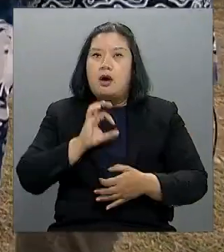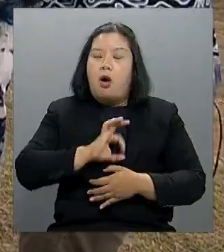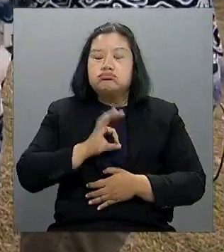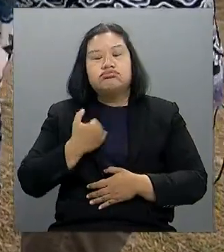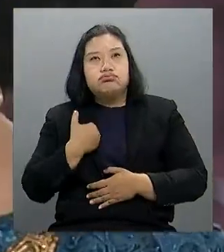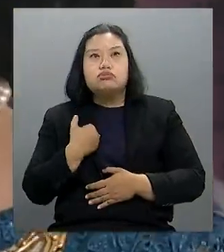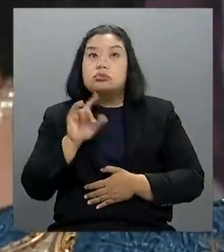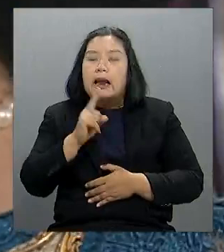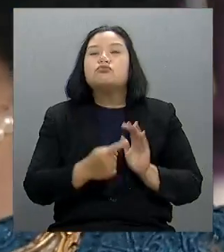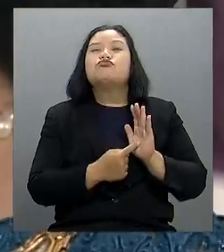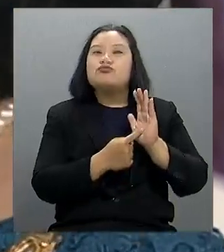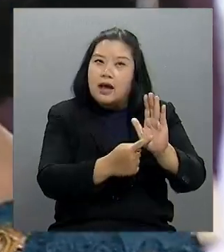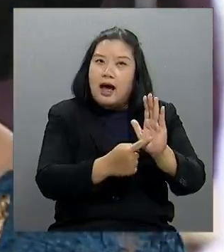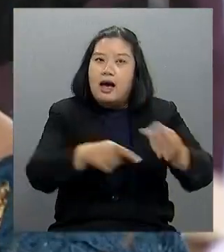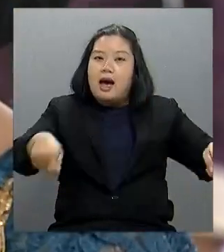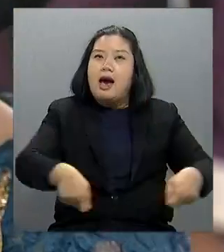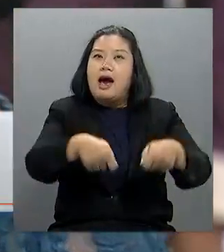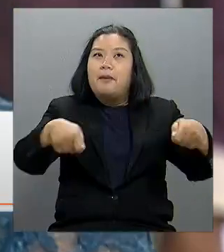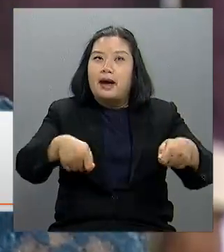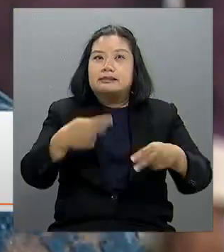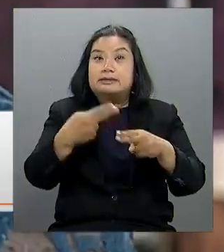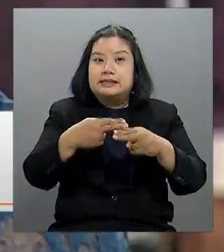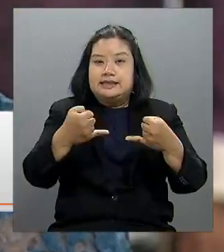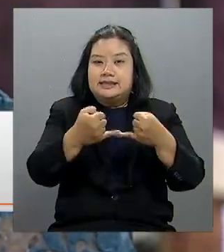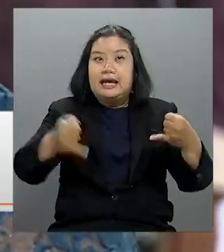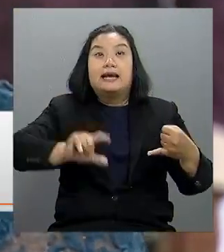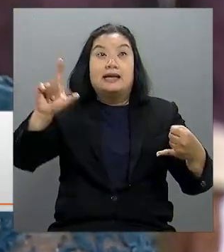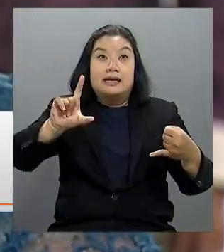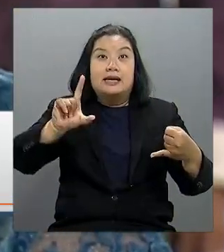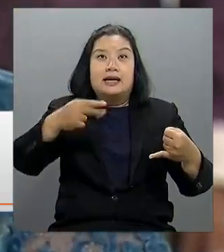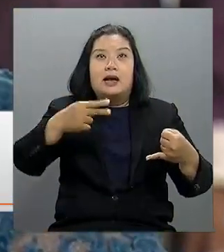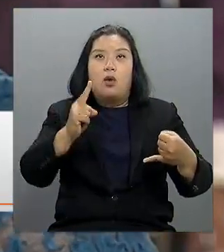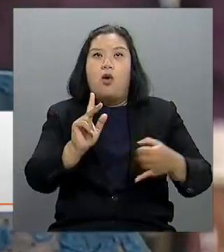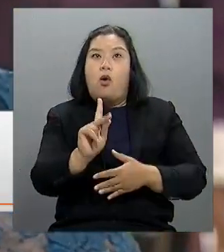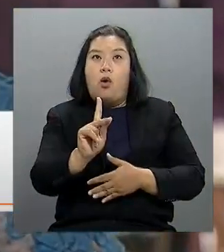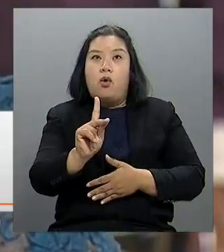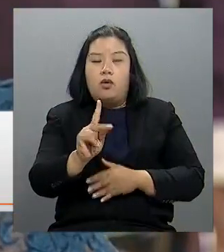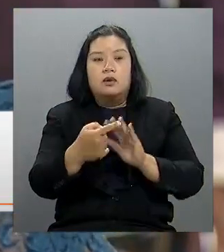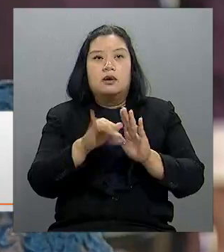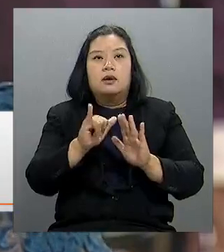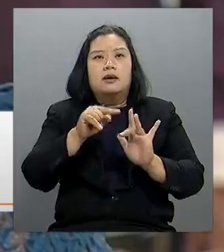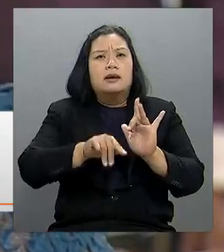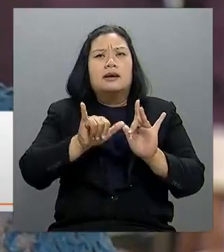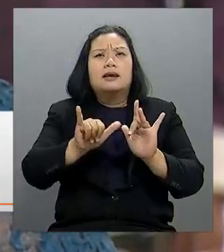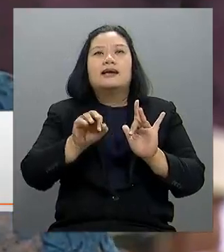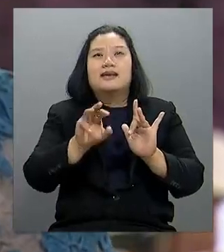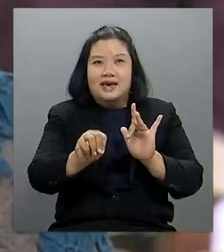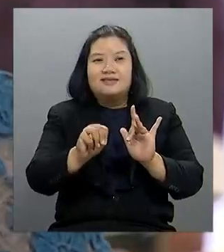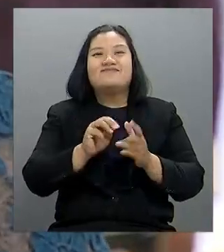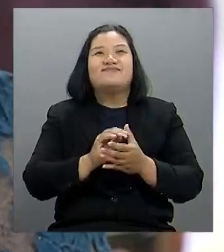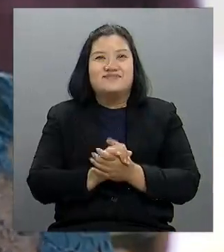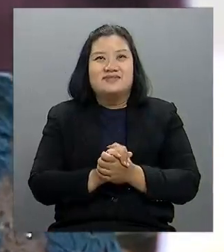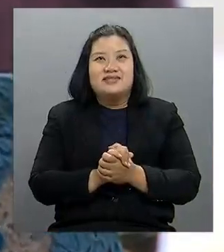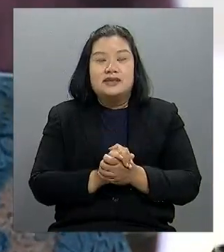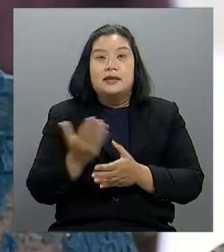การผัดหมี่ฮกเกี้ยนเราเห็นก็คุณว่าเราต้องมาทานหมี่ฮกเกี้ยนนะคะแล้วก็อีกเรื่องหนึ่งก็จะเป็นเรื่องของโอ๊ตตาว ครับ